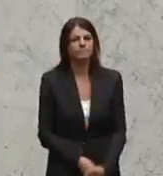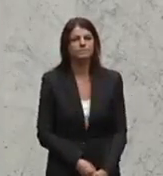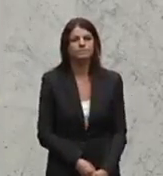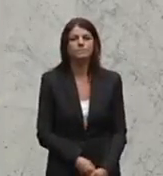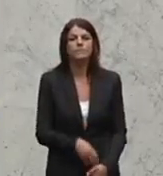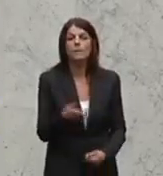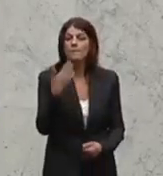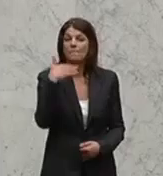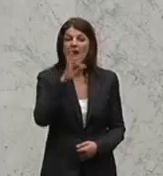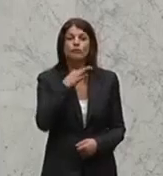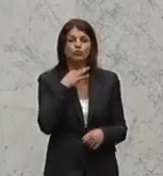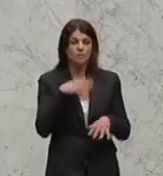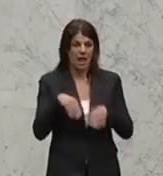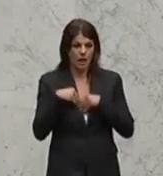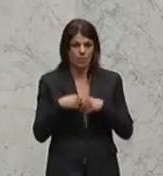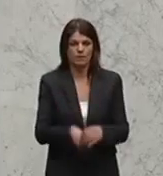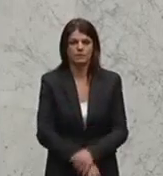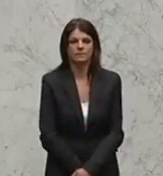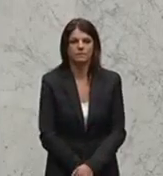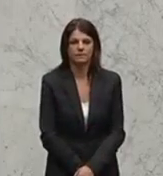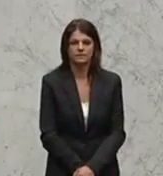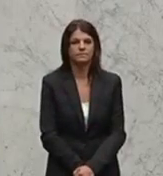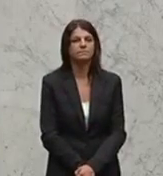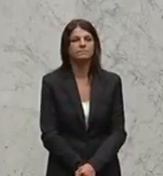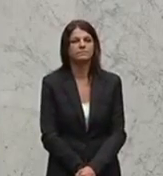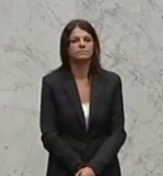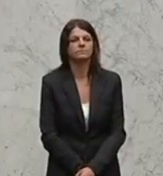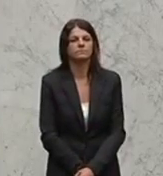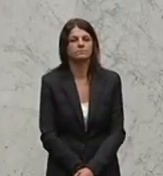Das ist mehrheitlich angenommen.